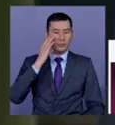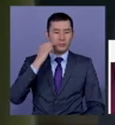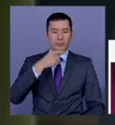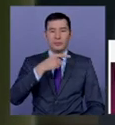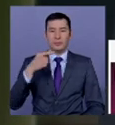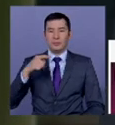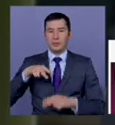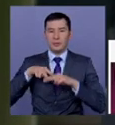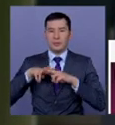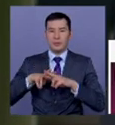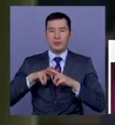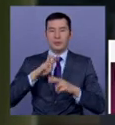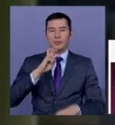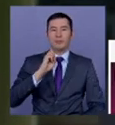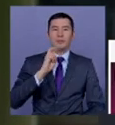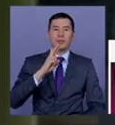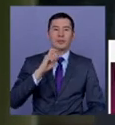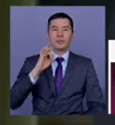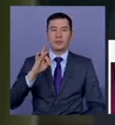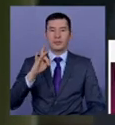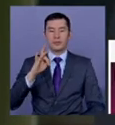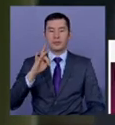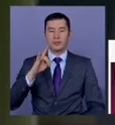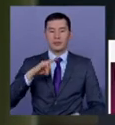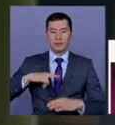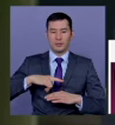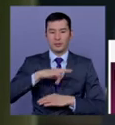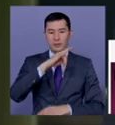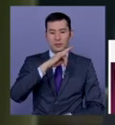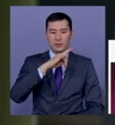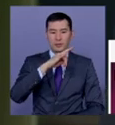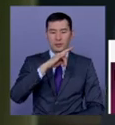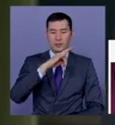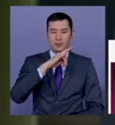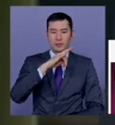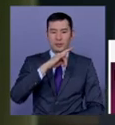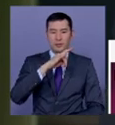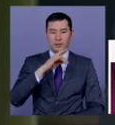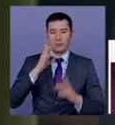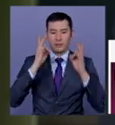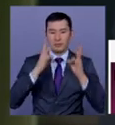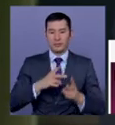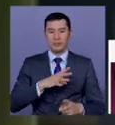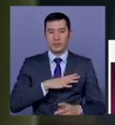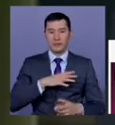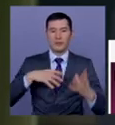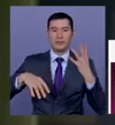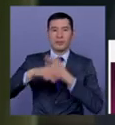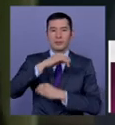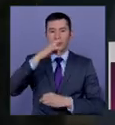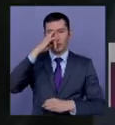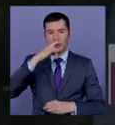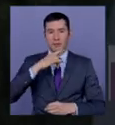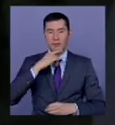бағытындағы Бекейр авиакомпаниясына тиесілі әуе кемесінің апатқа ұшырауы барша Қазақстанды